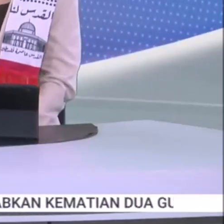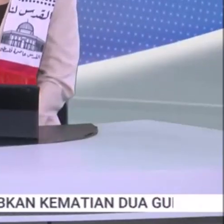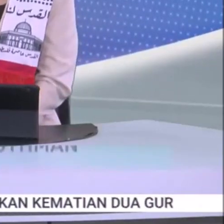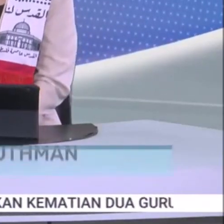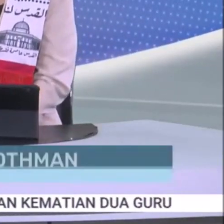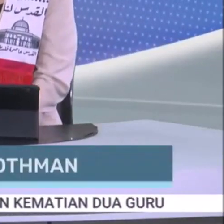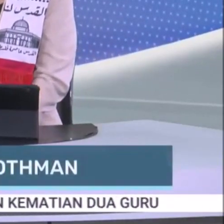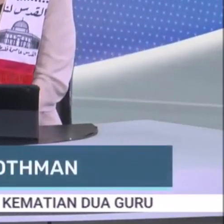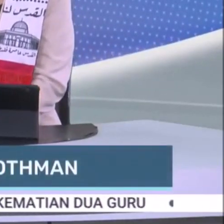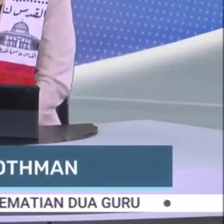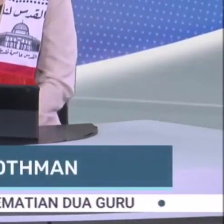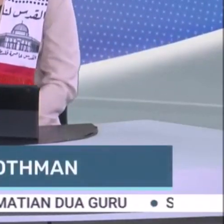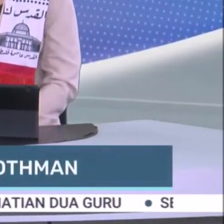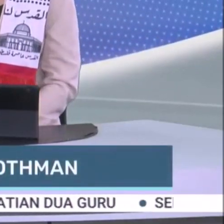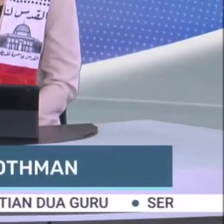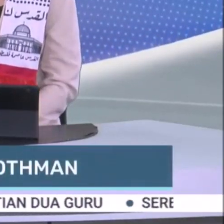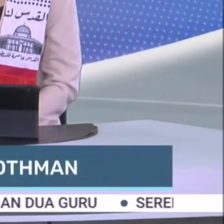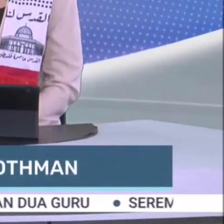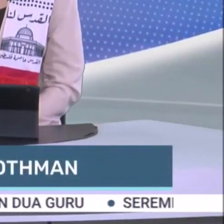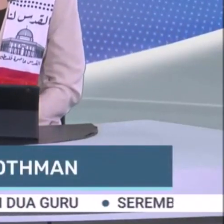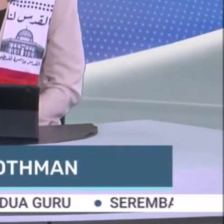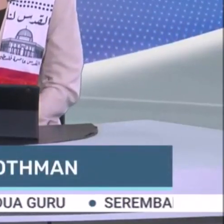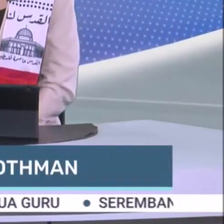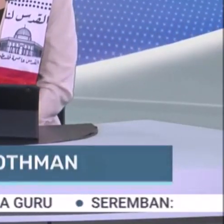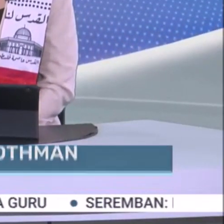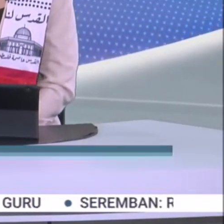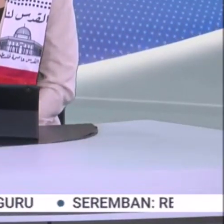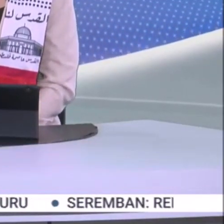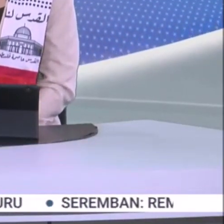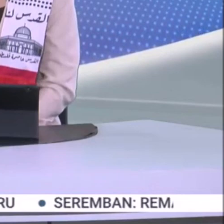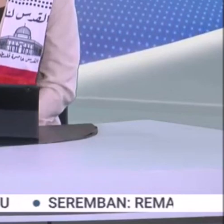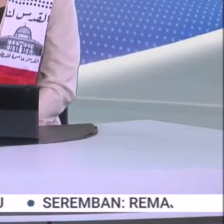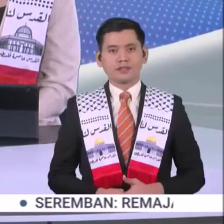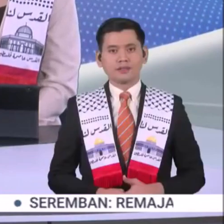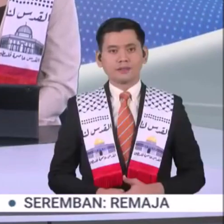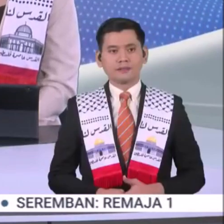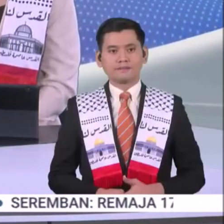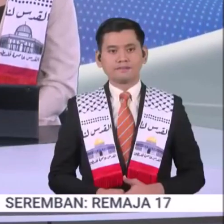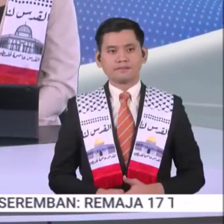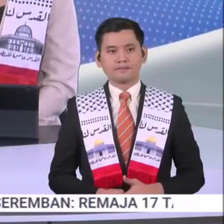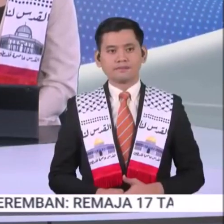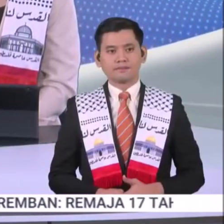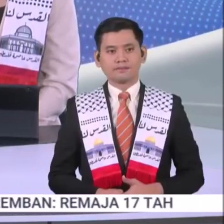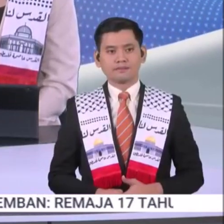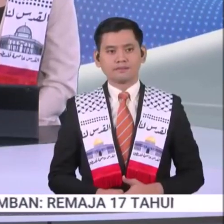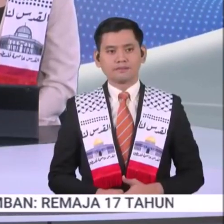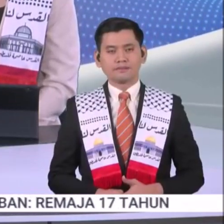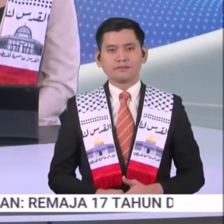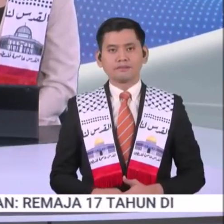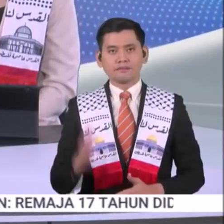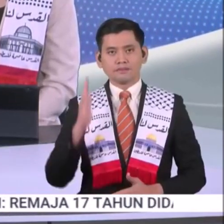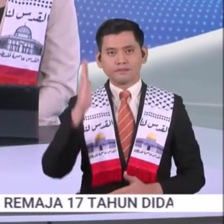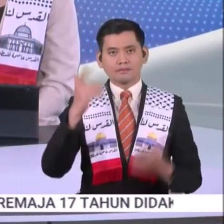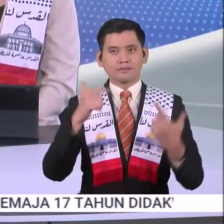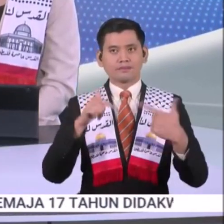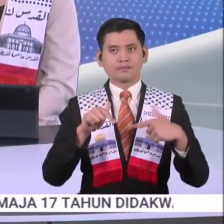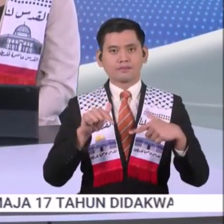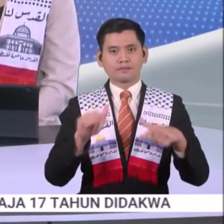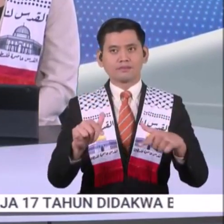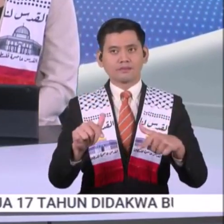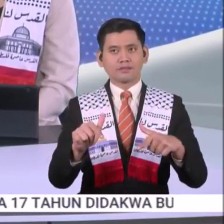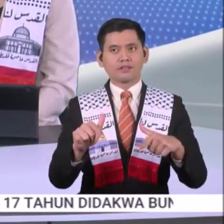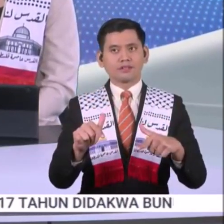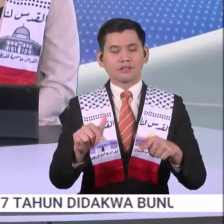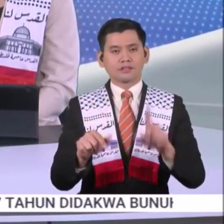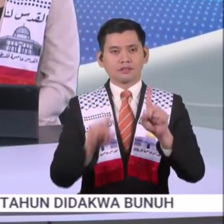Assalamualaikum salam Malaysia Madani pelarasan tarif air bagi pengguna domestik di Semenanjung dan labuang bakal dilaksana bermula 1 Februari